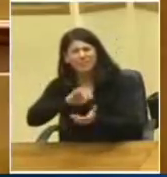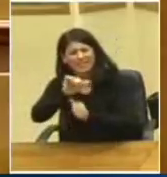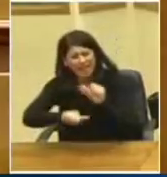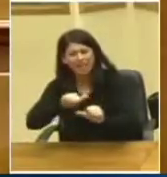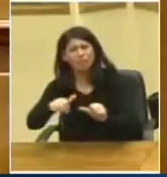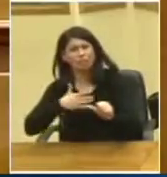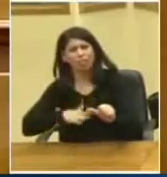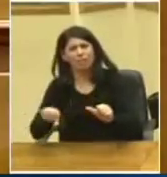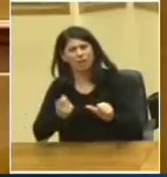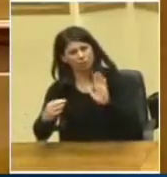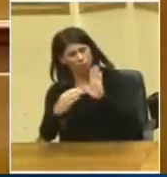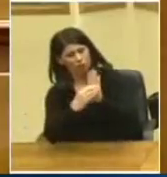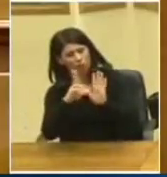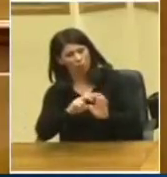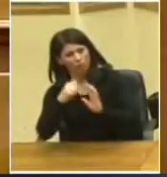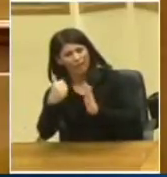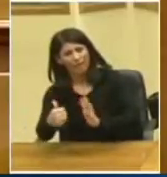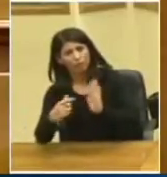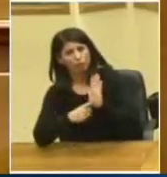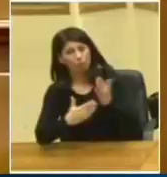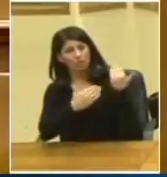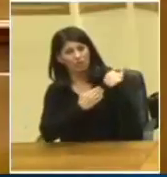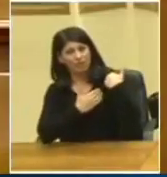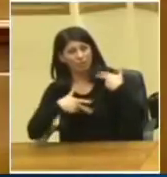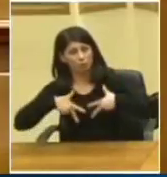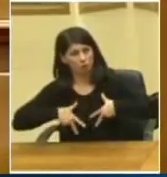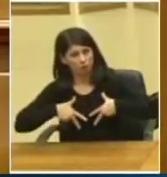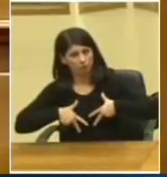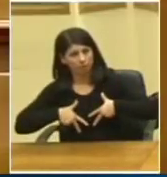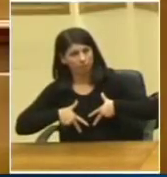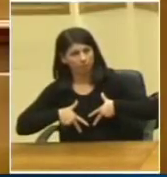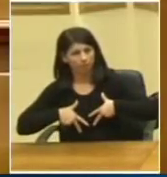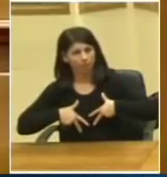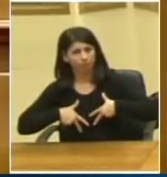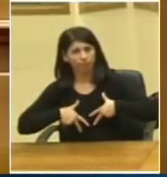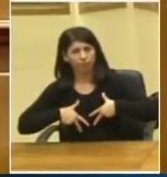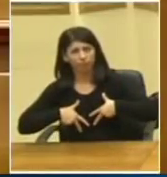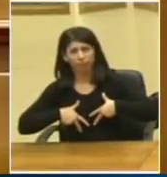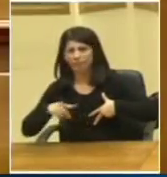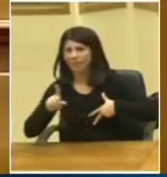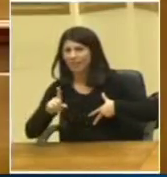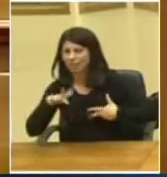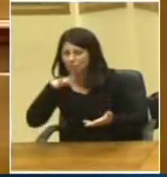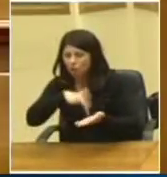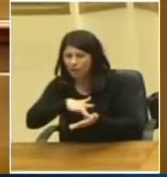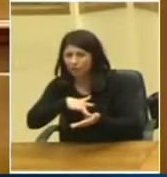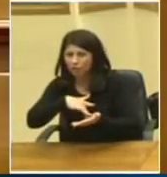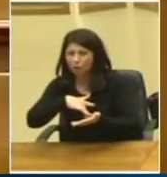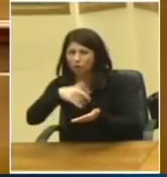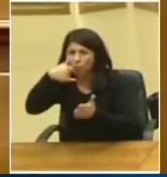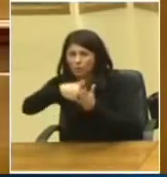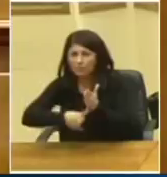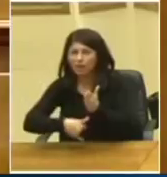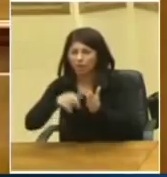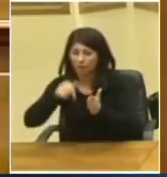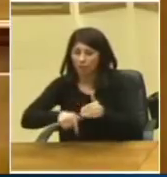κάνουμε στον άρθρο 86, στον νόμο περιευθύνσης υπουργών. Και η καρδιά δεν είναι για το από εδώ και στο εξής.